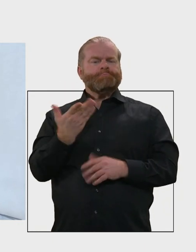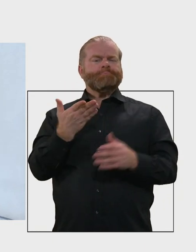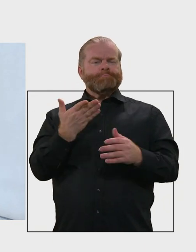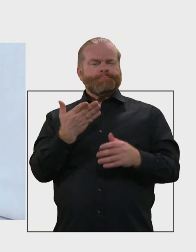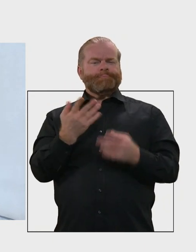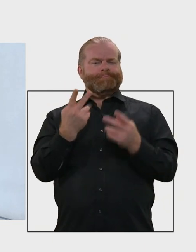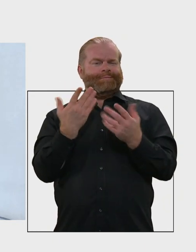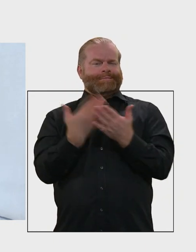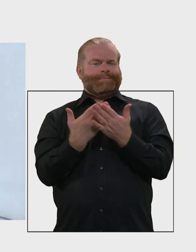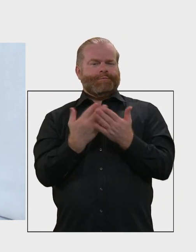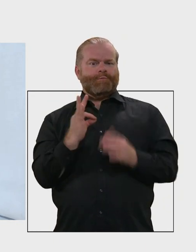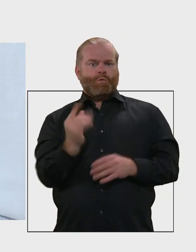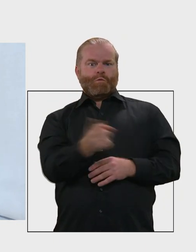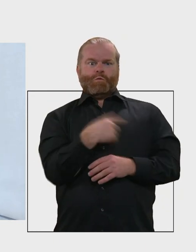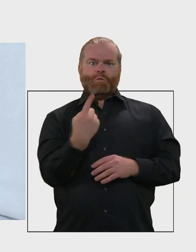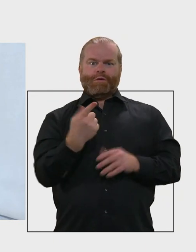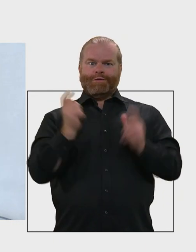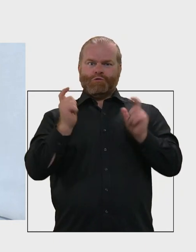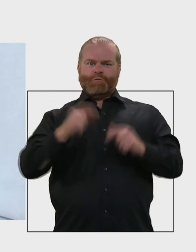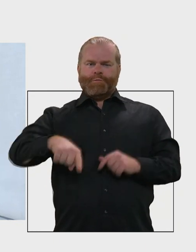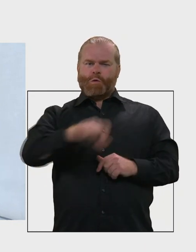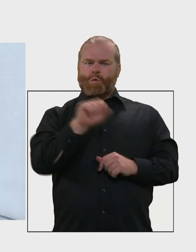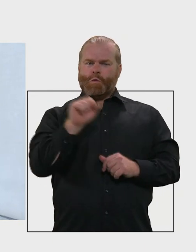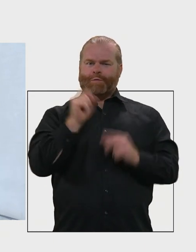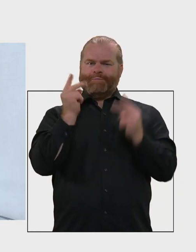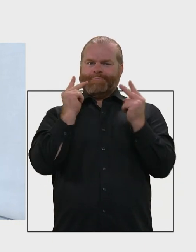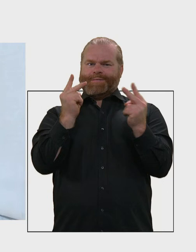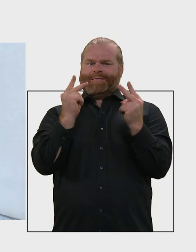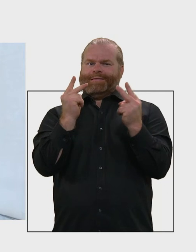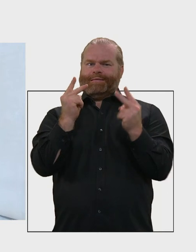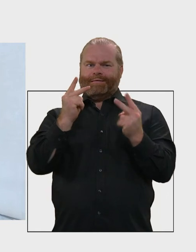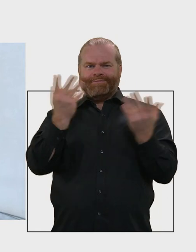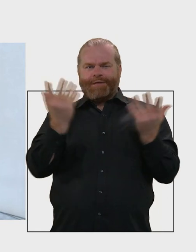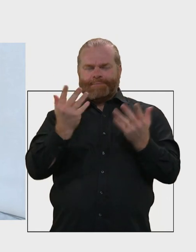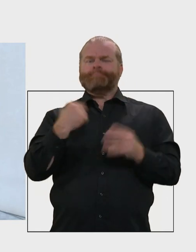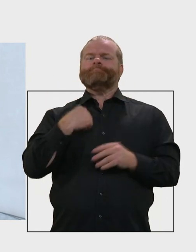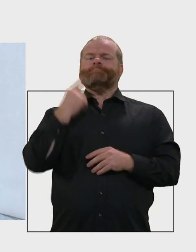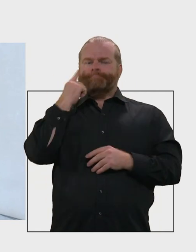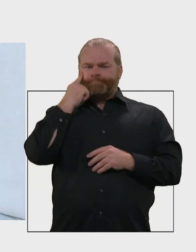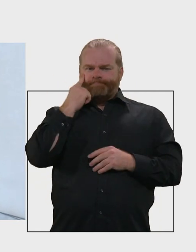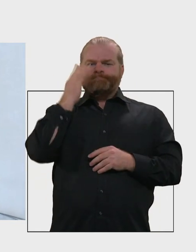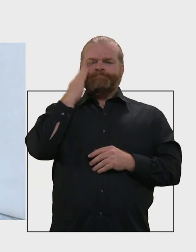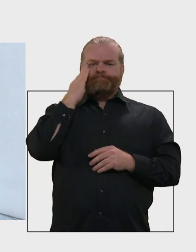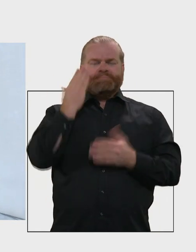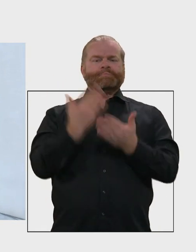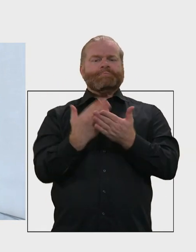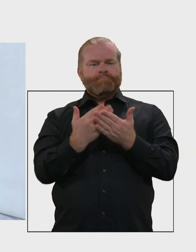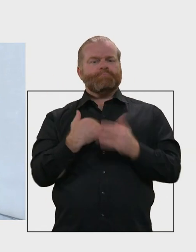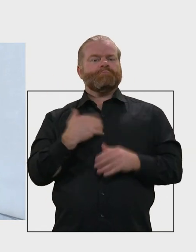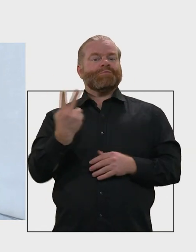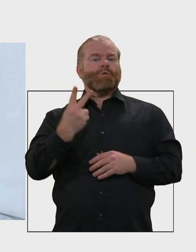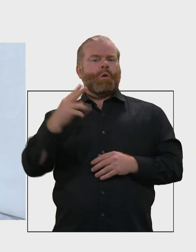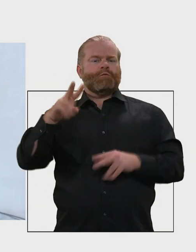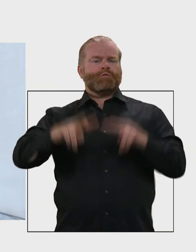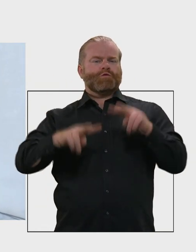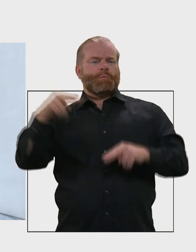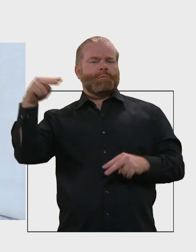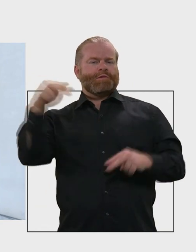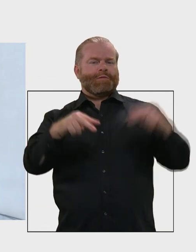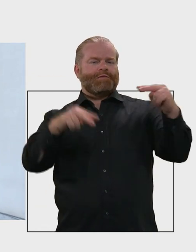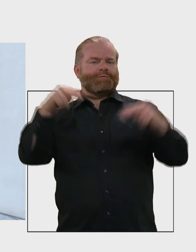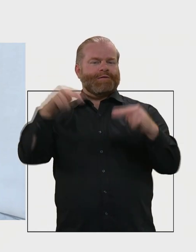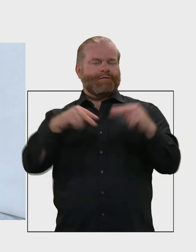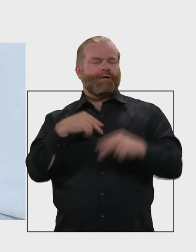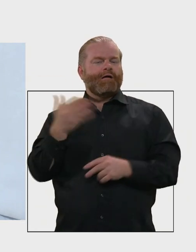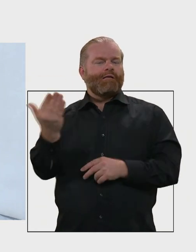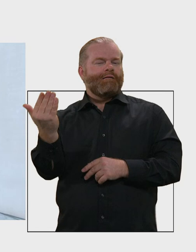Perspektiven hören. Ich hoffe, dass Sie mitdiskutieren, wenn wir um die Frage über die Frage reden, was bedeuten